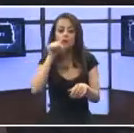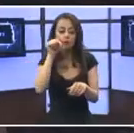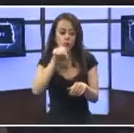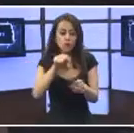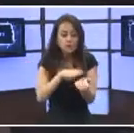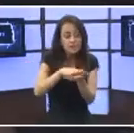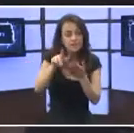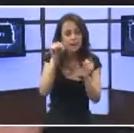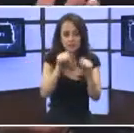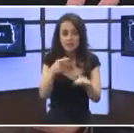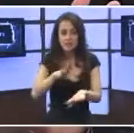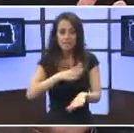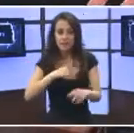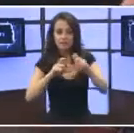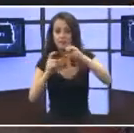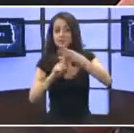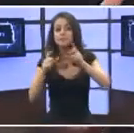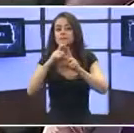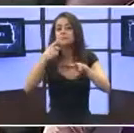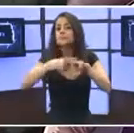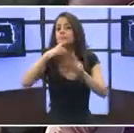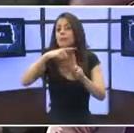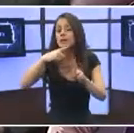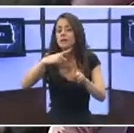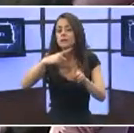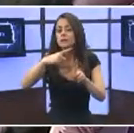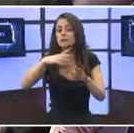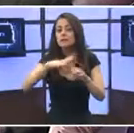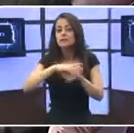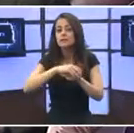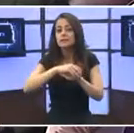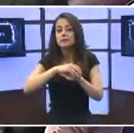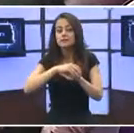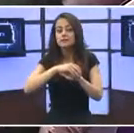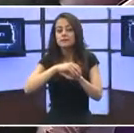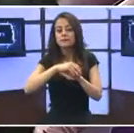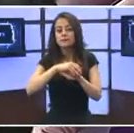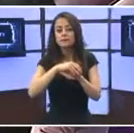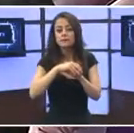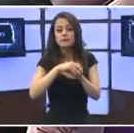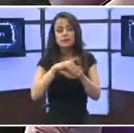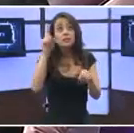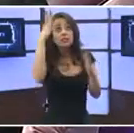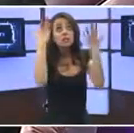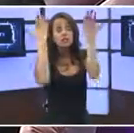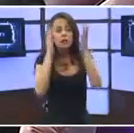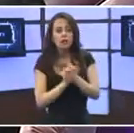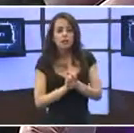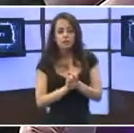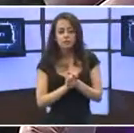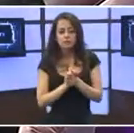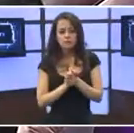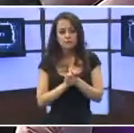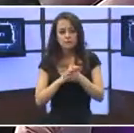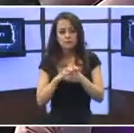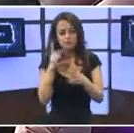engeller sarayını. Gitmen gerekiyor olmaz. Böyle muhteşem i̇şte bir alamaz. İnşallah. Her şey mevcut. Peki olur, engellerimiz inşallah. İçin, engelli dostlarımız için Sedat başkanım. Sedat